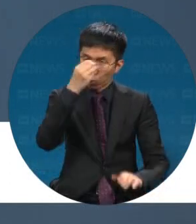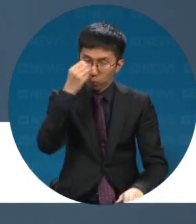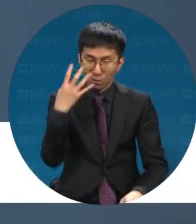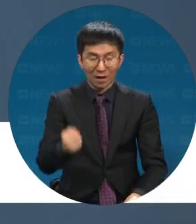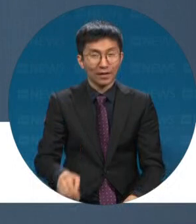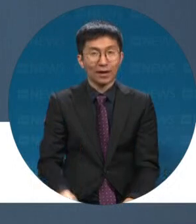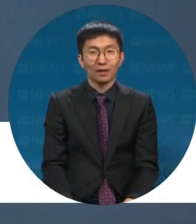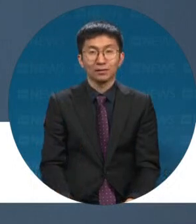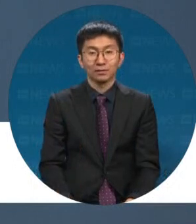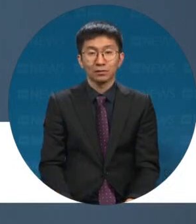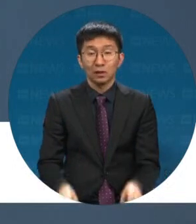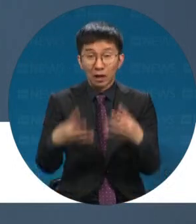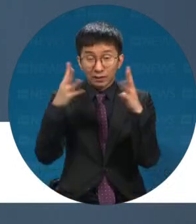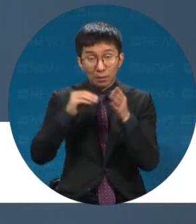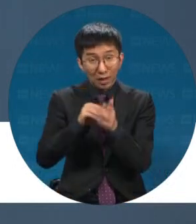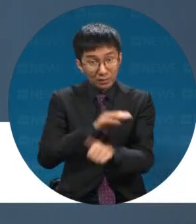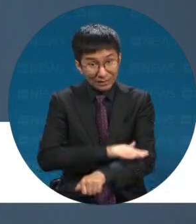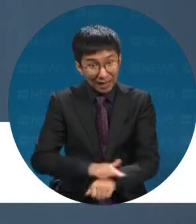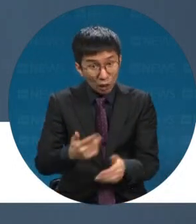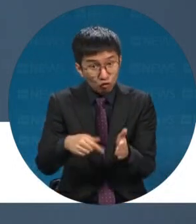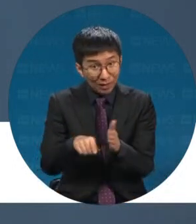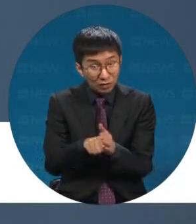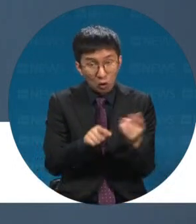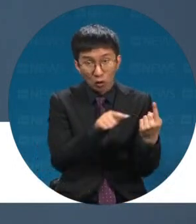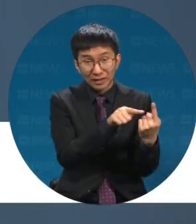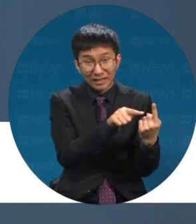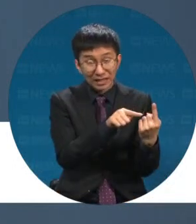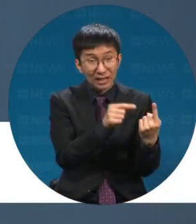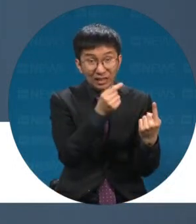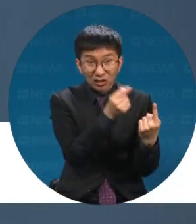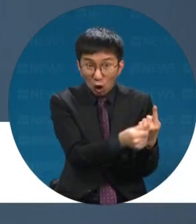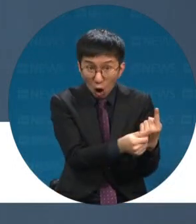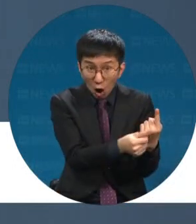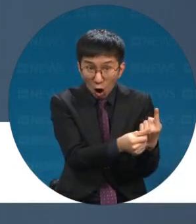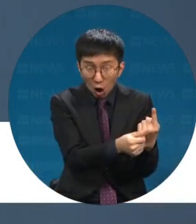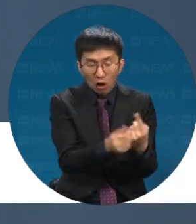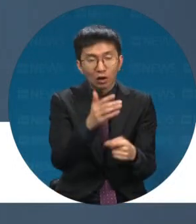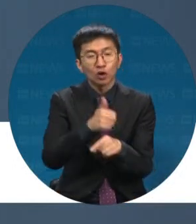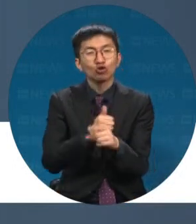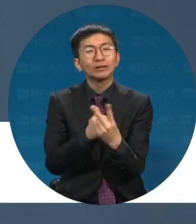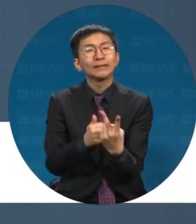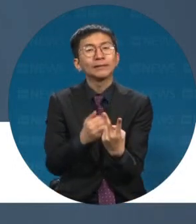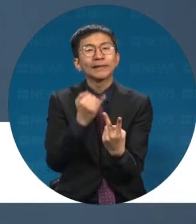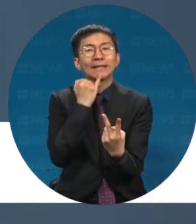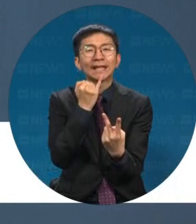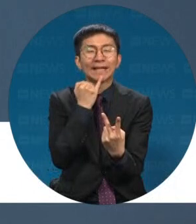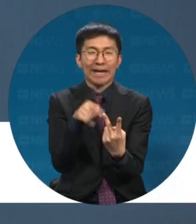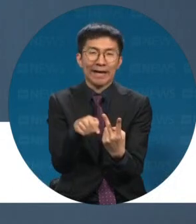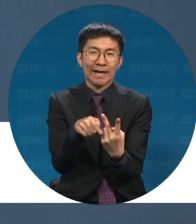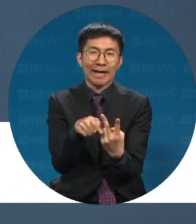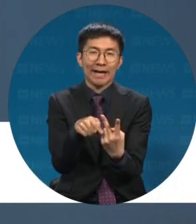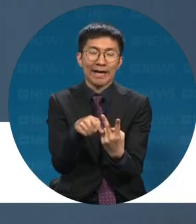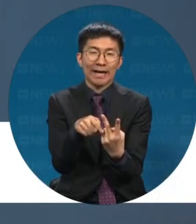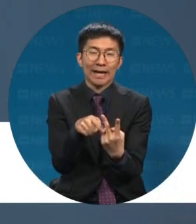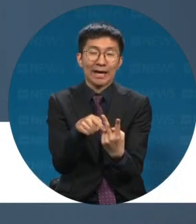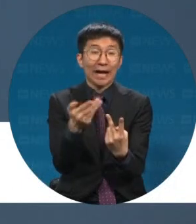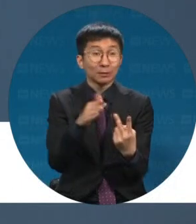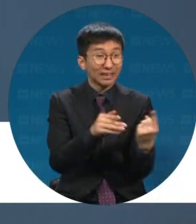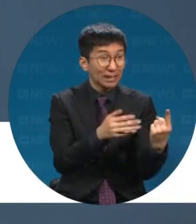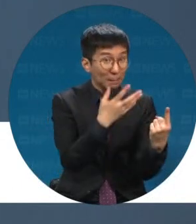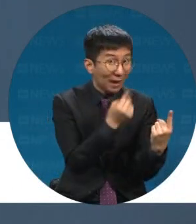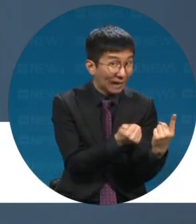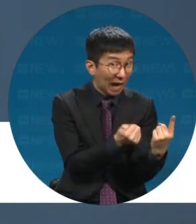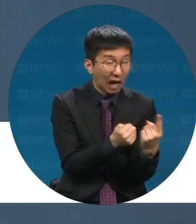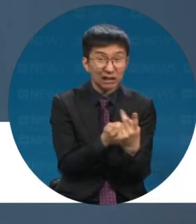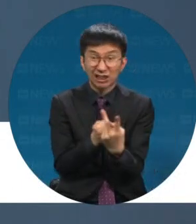나은 형태의 대학을 가려면 적어도 1등급이 적었을 때는 2등급을 받아도 큰 손해가 안 될 거지만 1등급이